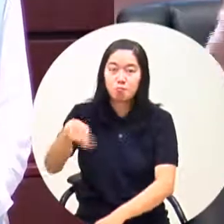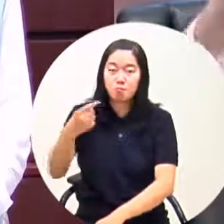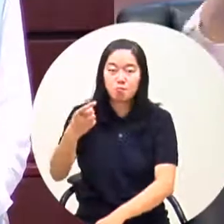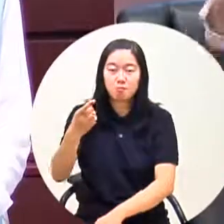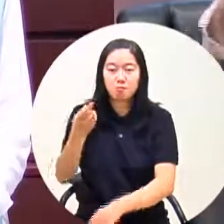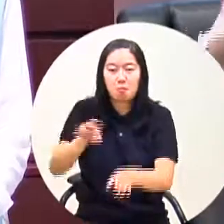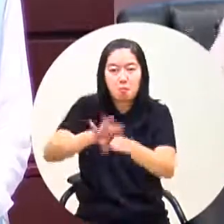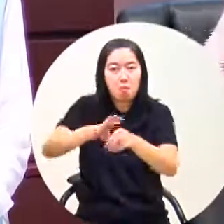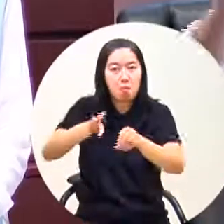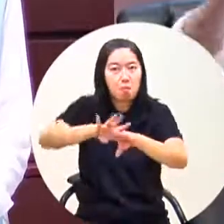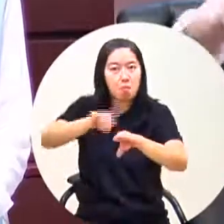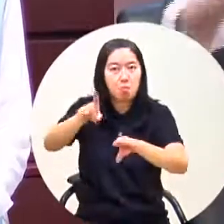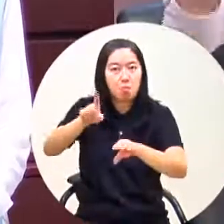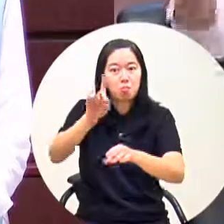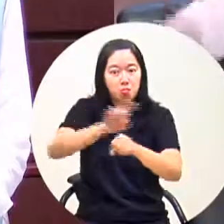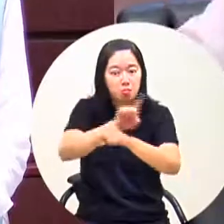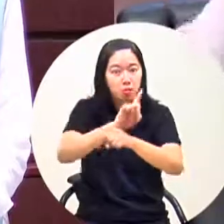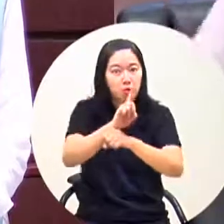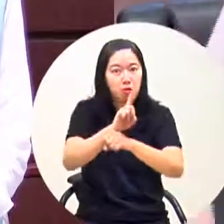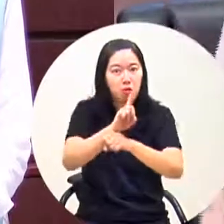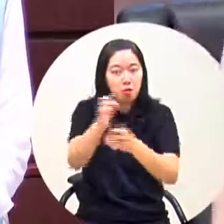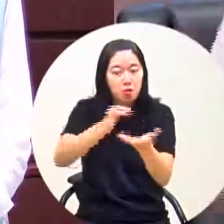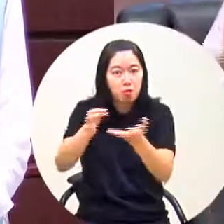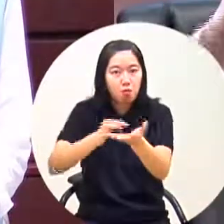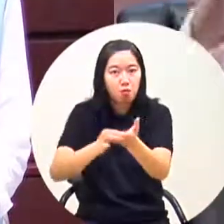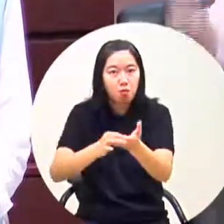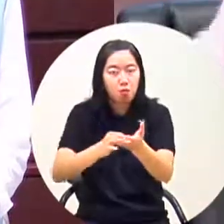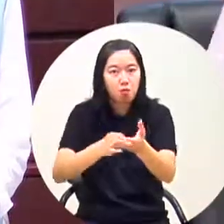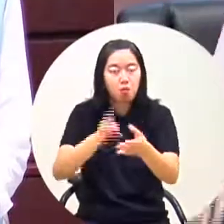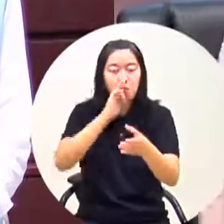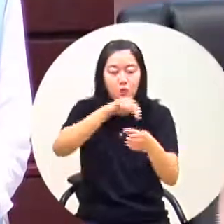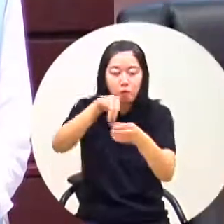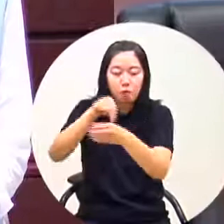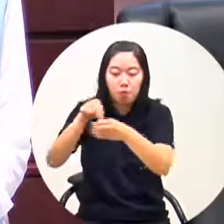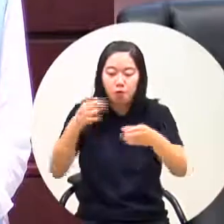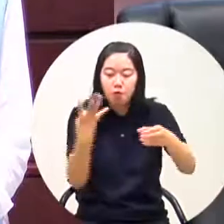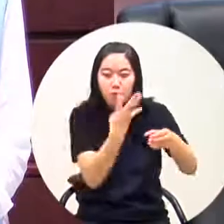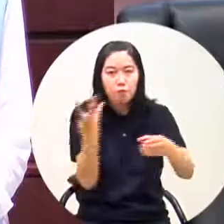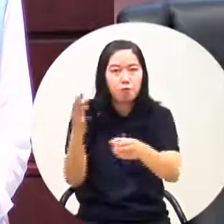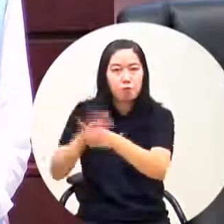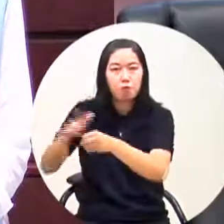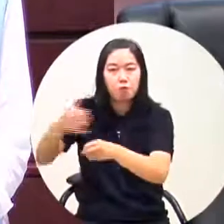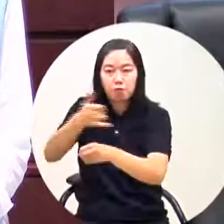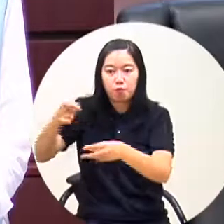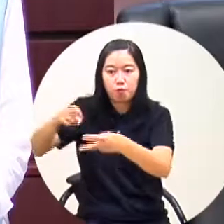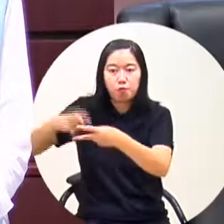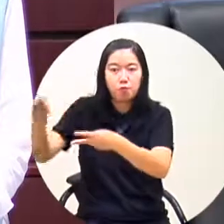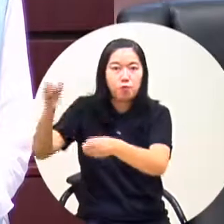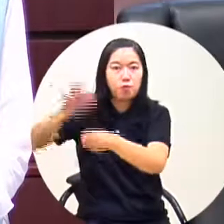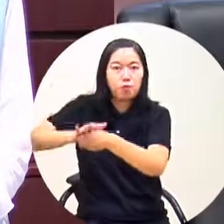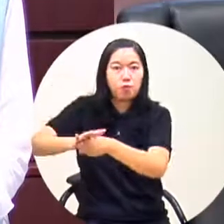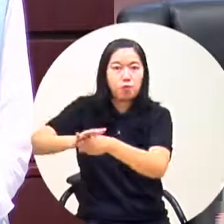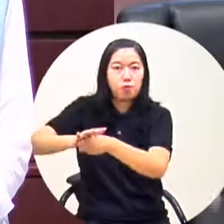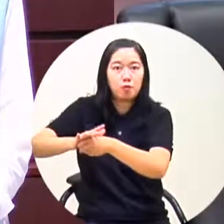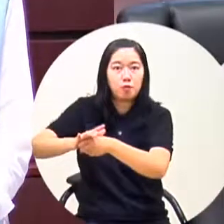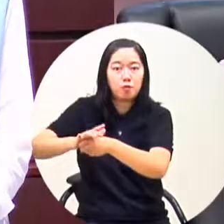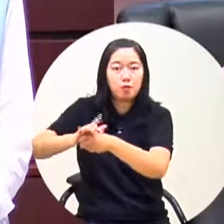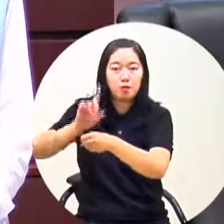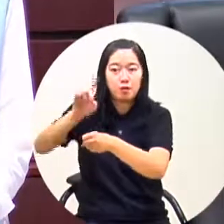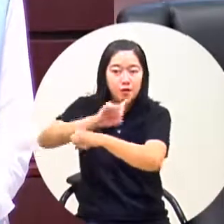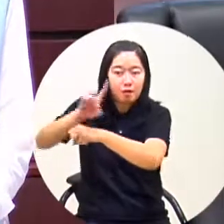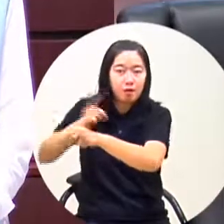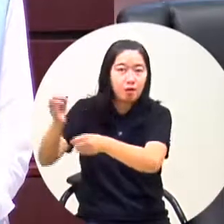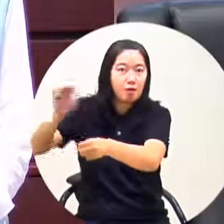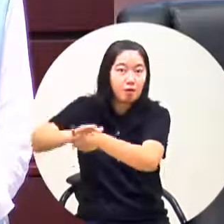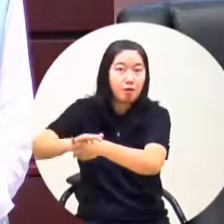个小时他也卖不了四杯咖啡去弥补，去补他那个员工那一个小时的薪水啊，所以就皆大